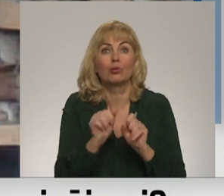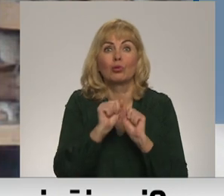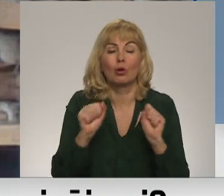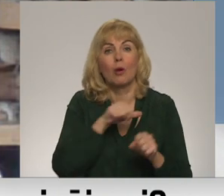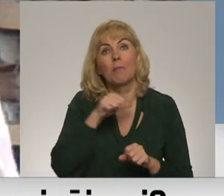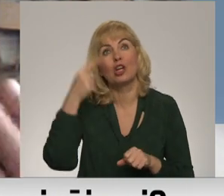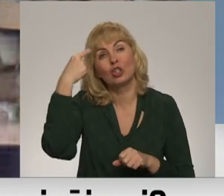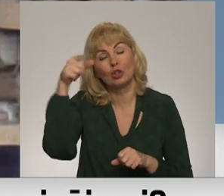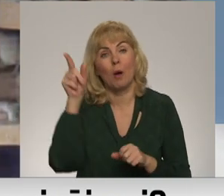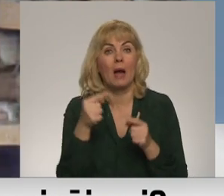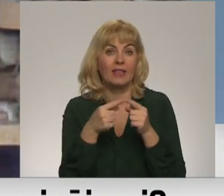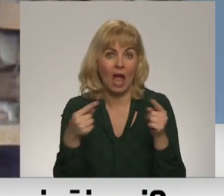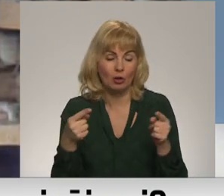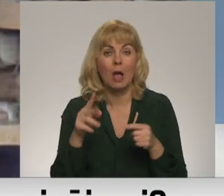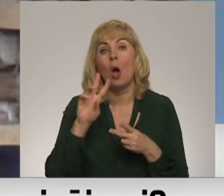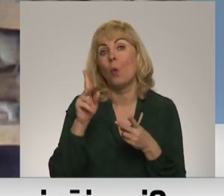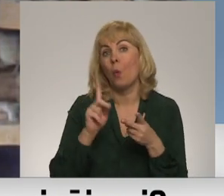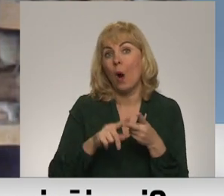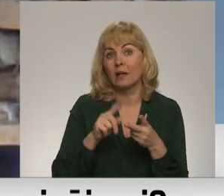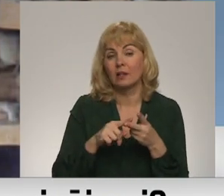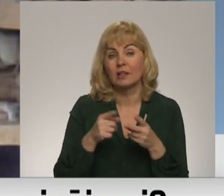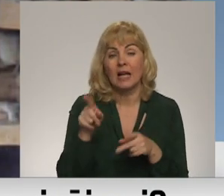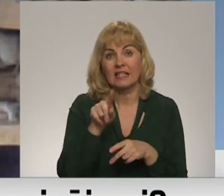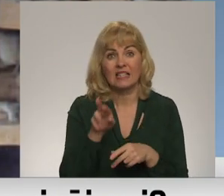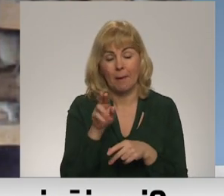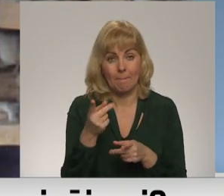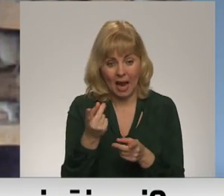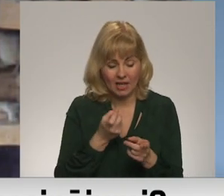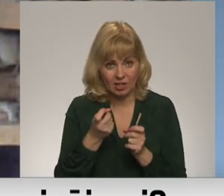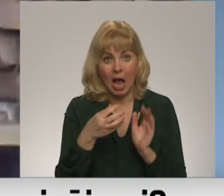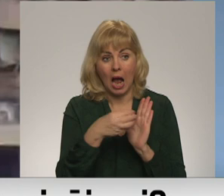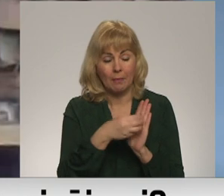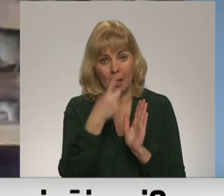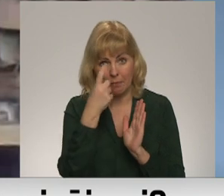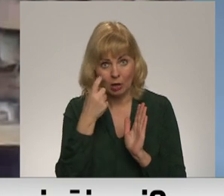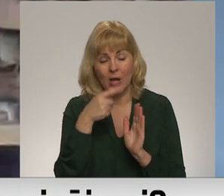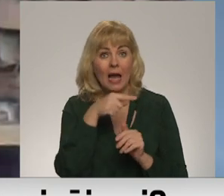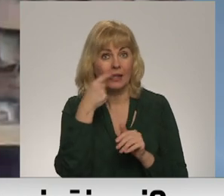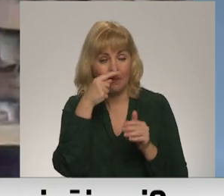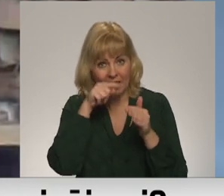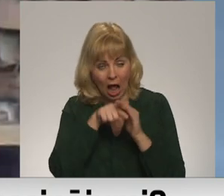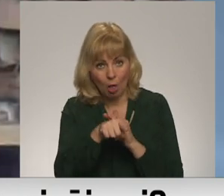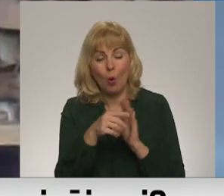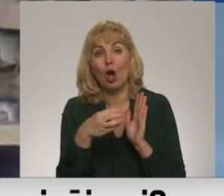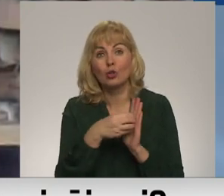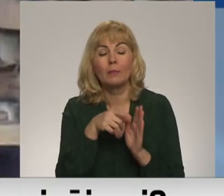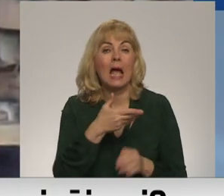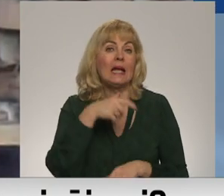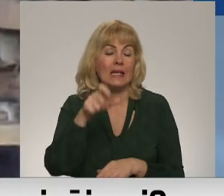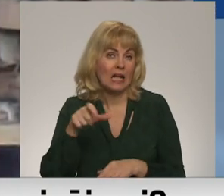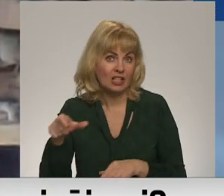domāts teikums. Un, protams, otrais faktors. Atnāk SMS vai atnāk uz aplikāciju paziņojums, ja kāds mēģina ielgoties jūsu kontā. Teiksim, tādam